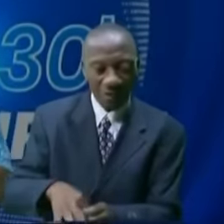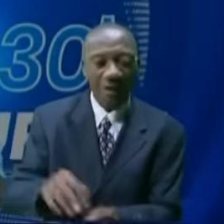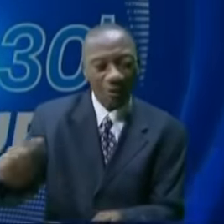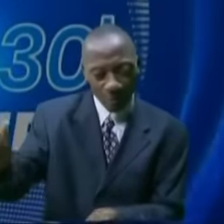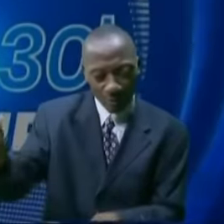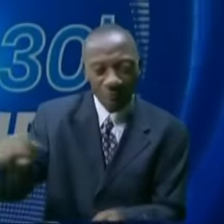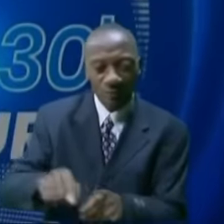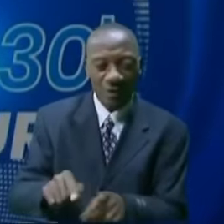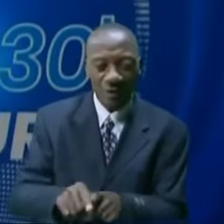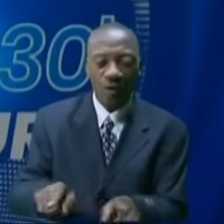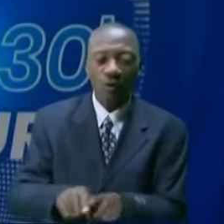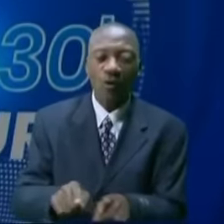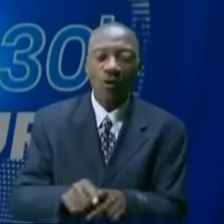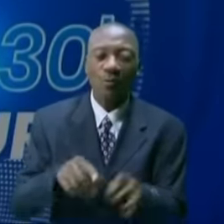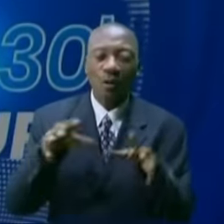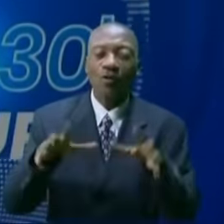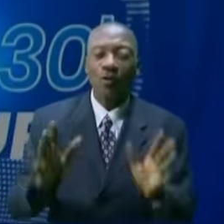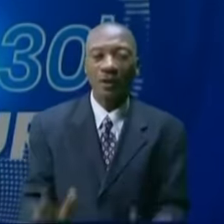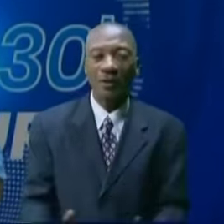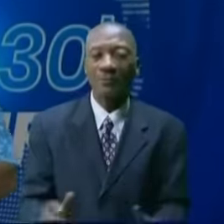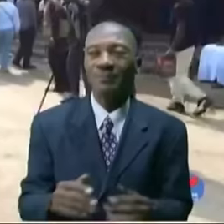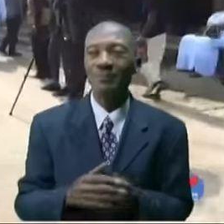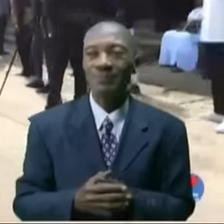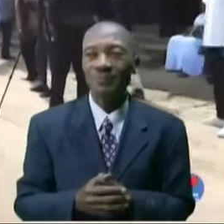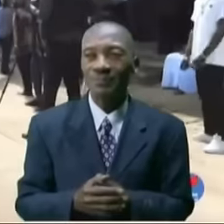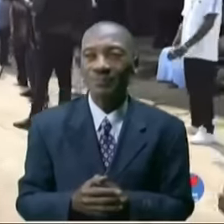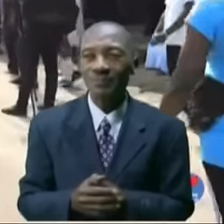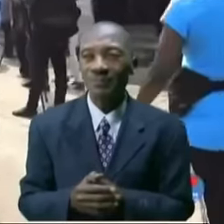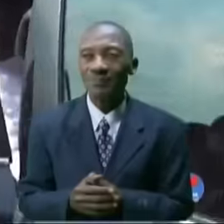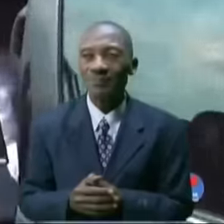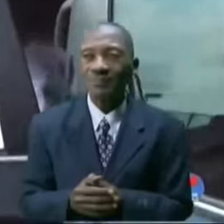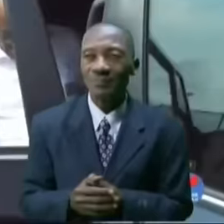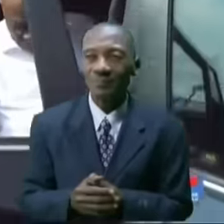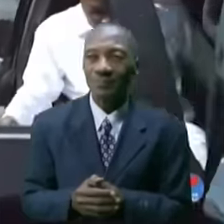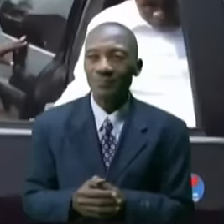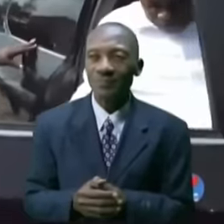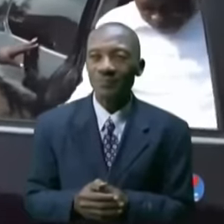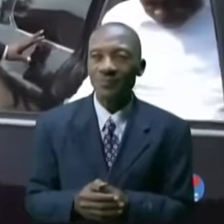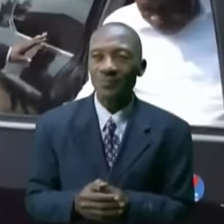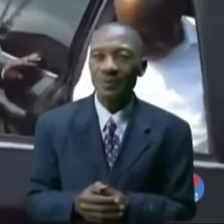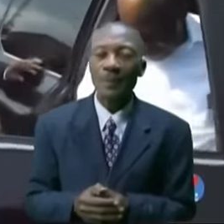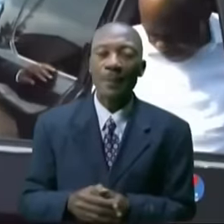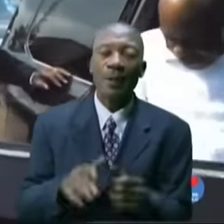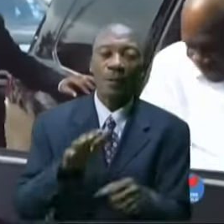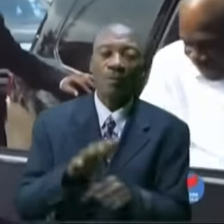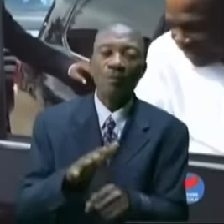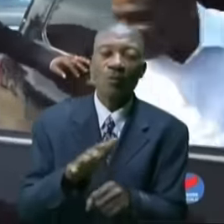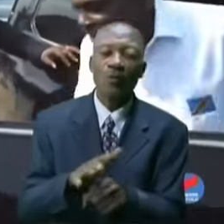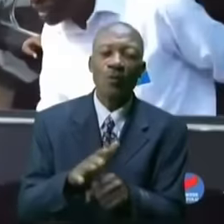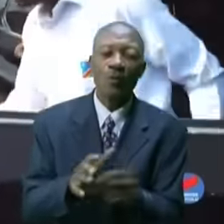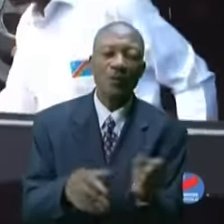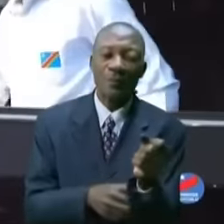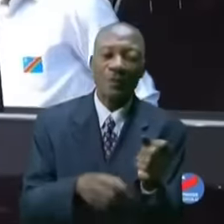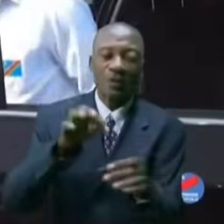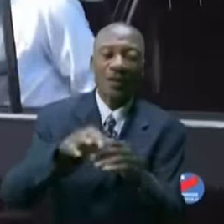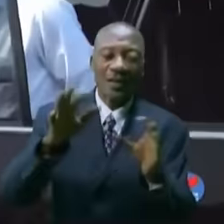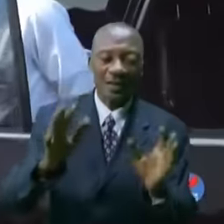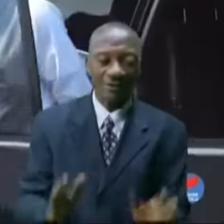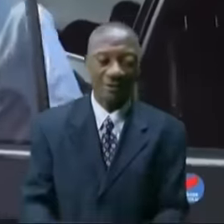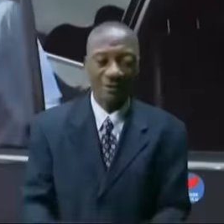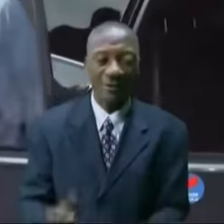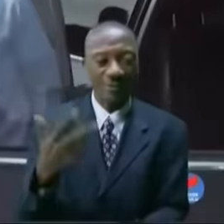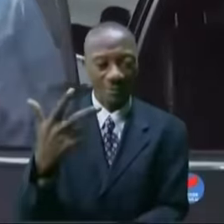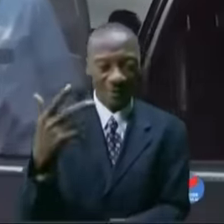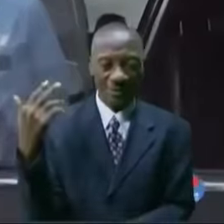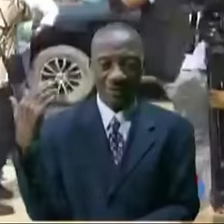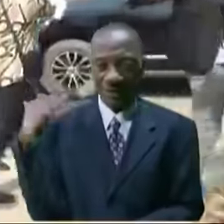civique en tant que citoyens congolais. Reportage. Comme des milliers d'électeurs, ce mercredi 20 décembre, les candidats